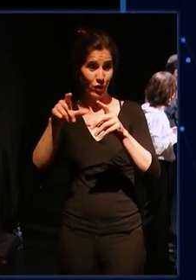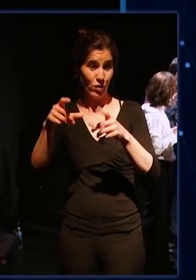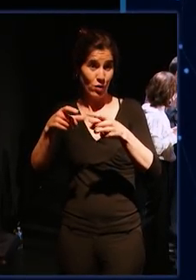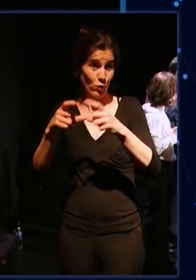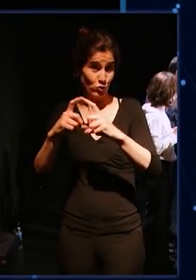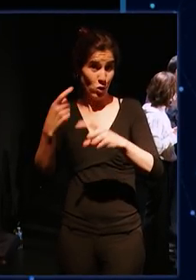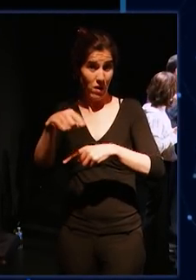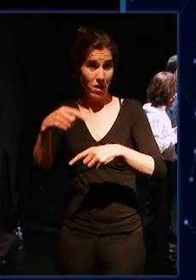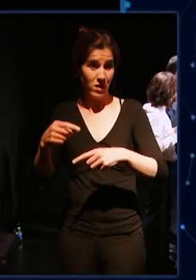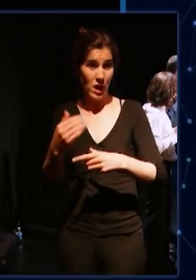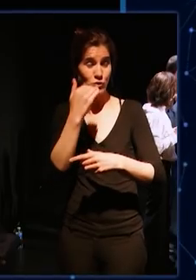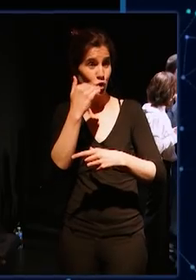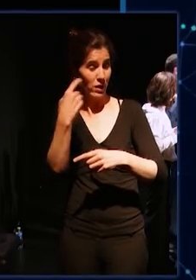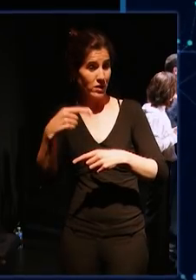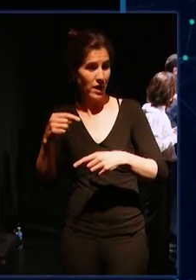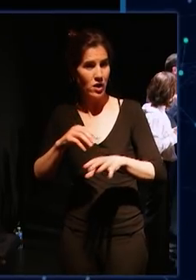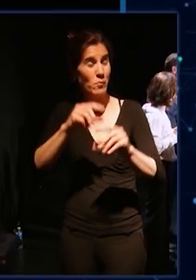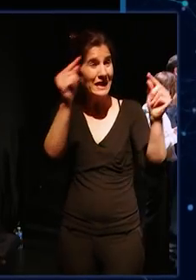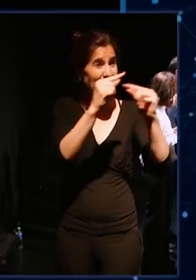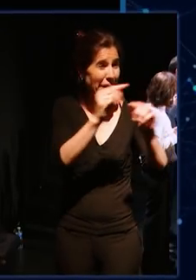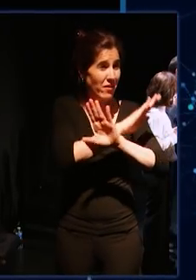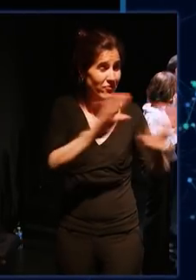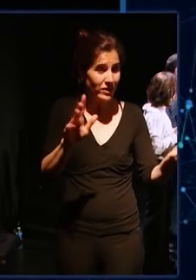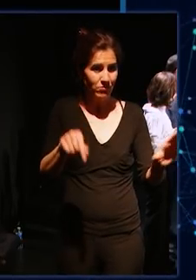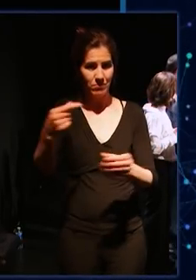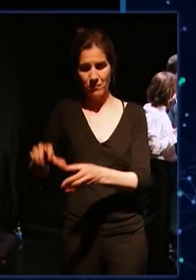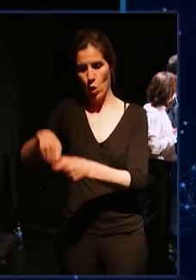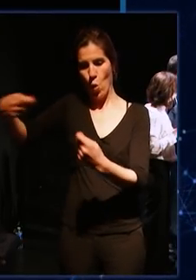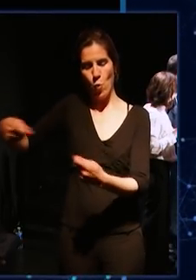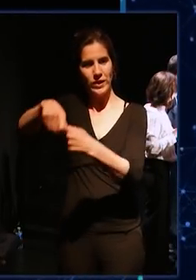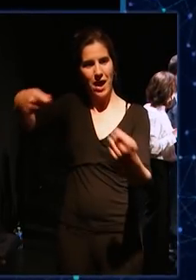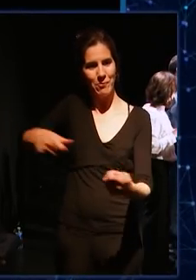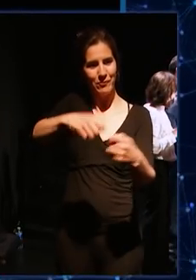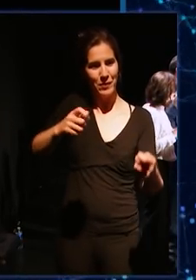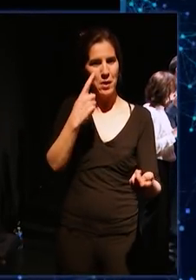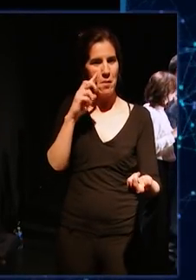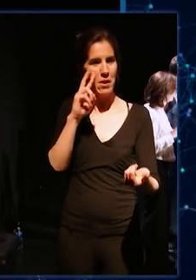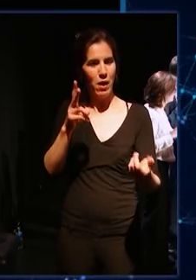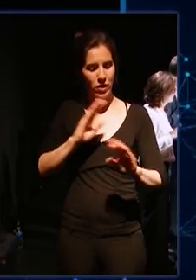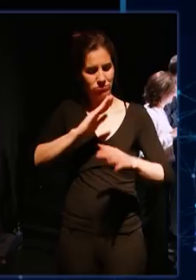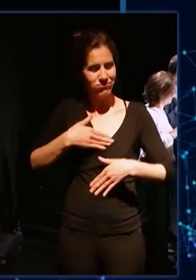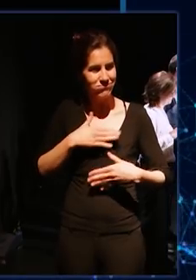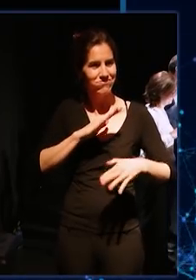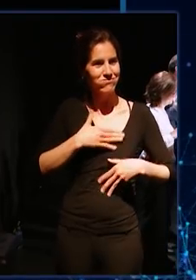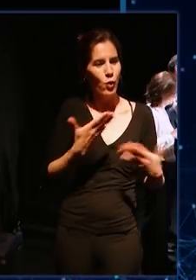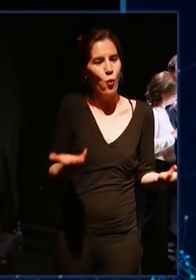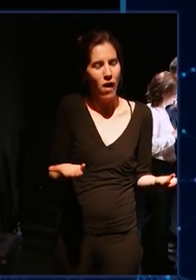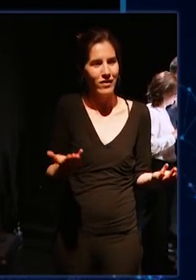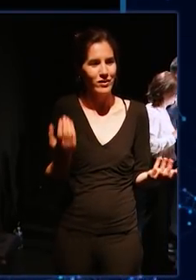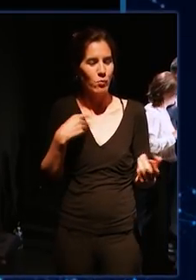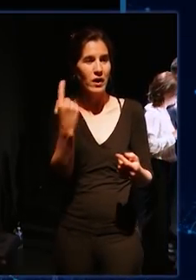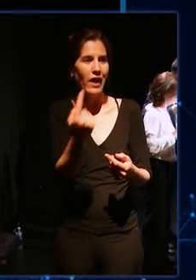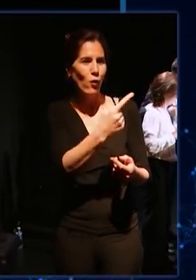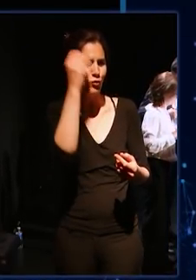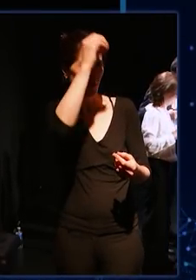obrirem al final del debat. Quan hagin fet la seva última intervenció, obrirem aquests sobres i veurem doncs, quina és la previsió de cadascun d'ells, que